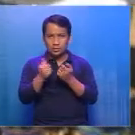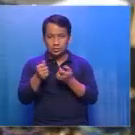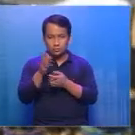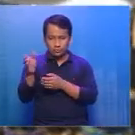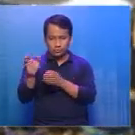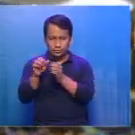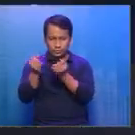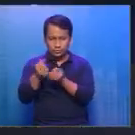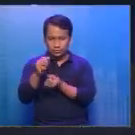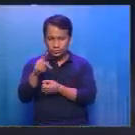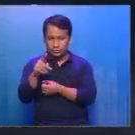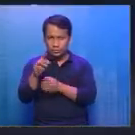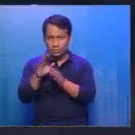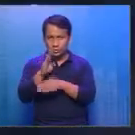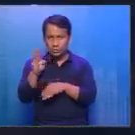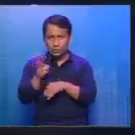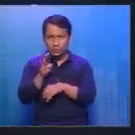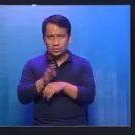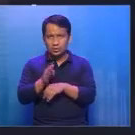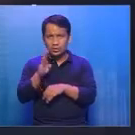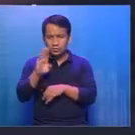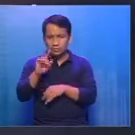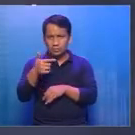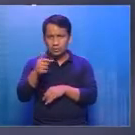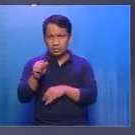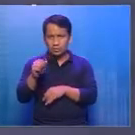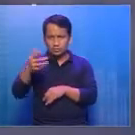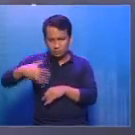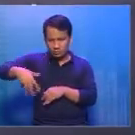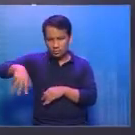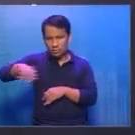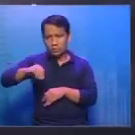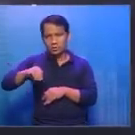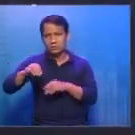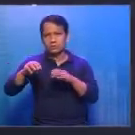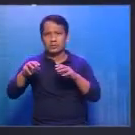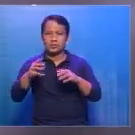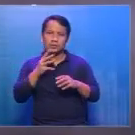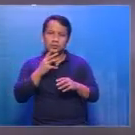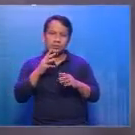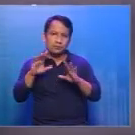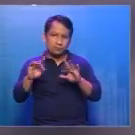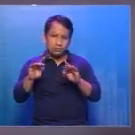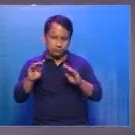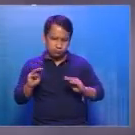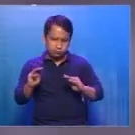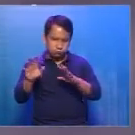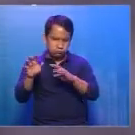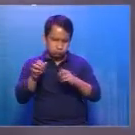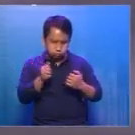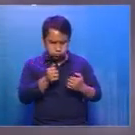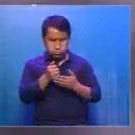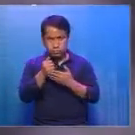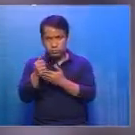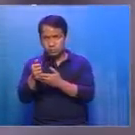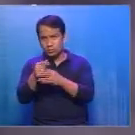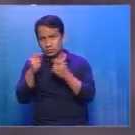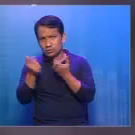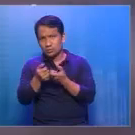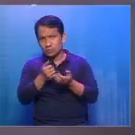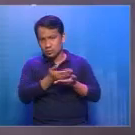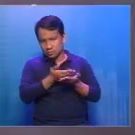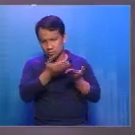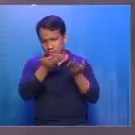Sitio Tuweg sa bayan ng Bagaw, Cagayan. Gabundok na putik at lupa ang sinuong ng foundation